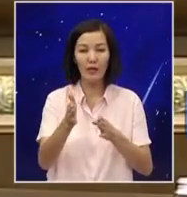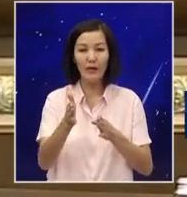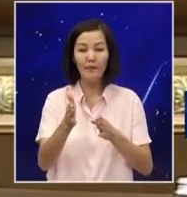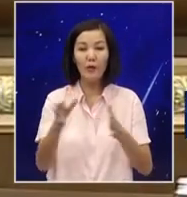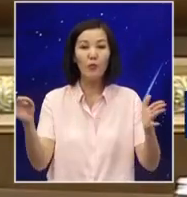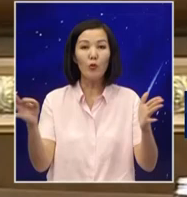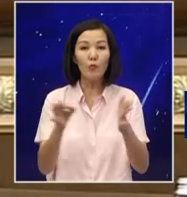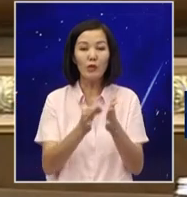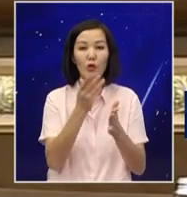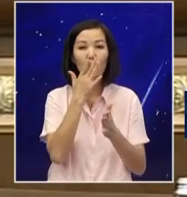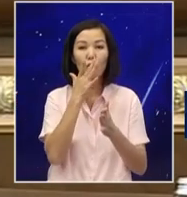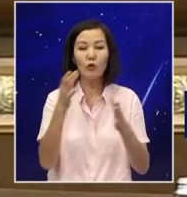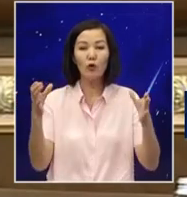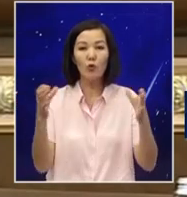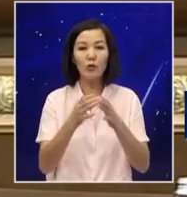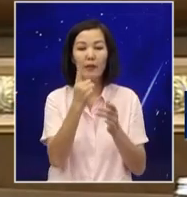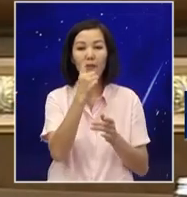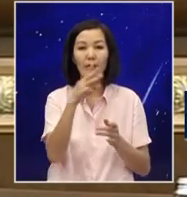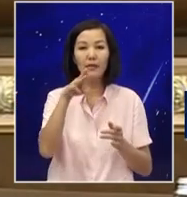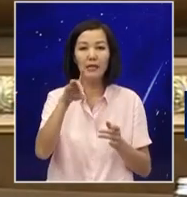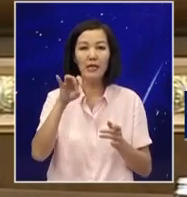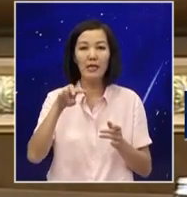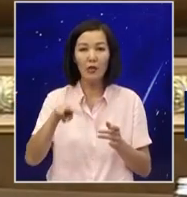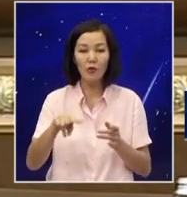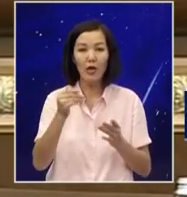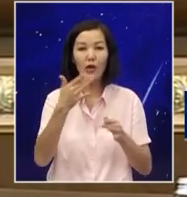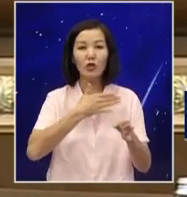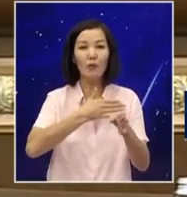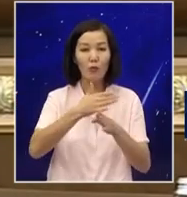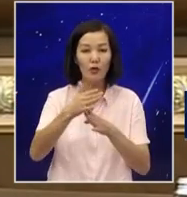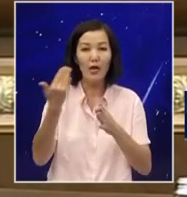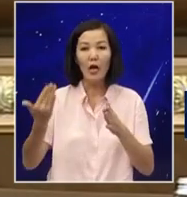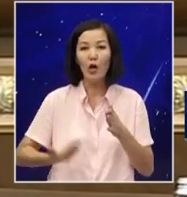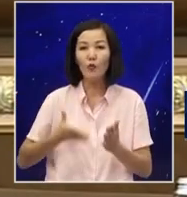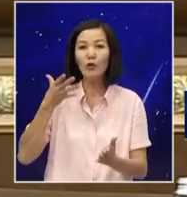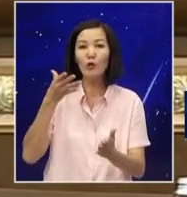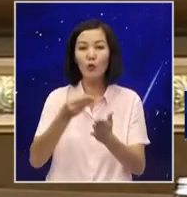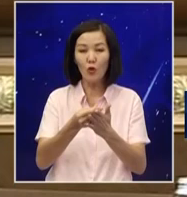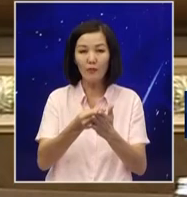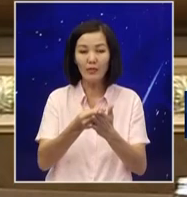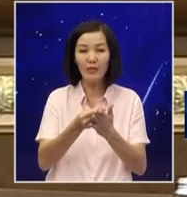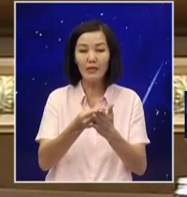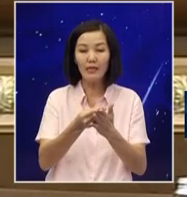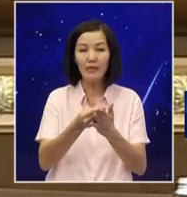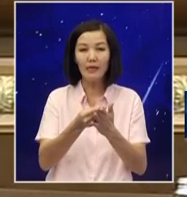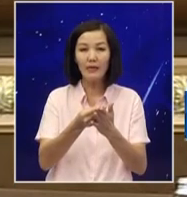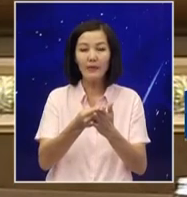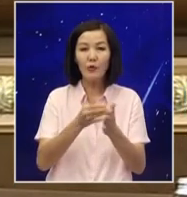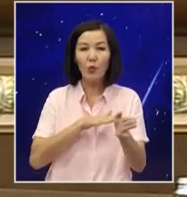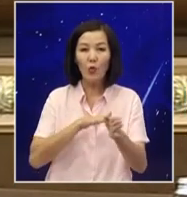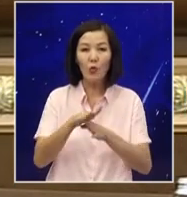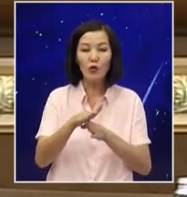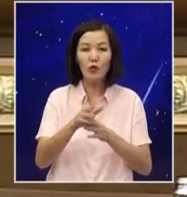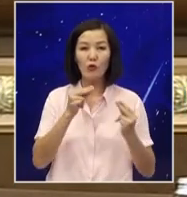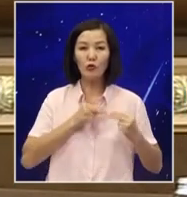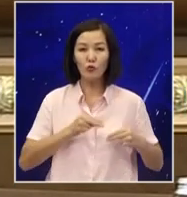мақсатқа ұлттық қордан 1 триллион теңге бөлінді. Әлеуметтік төлемдерді индексациялау